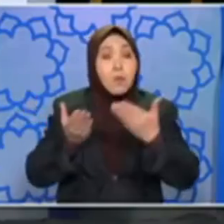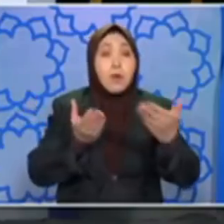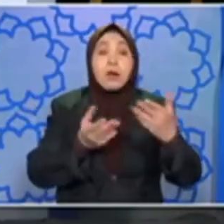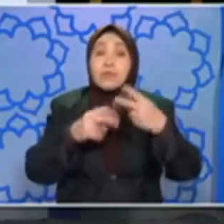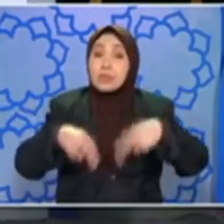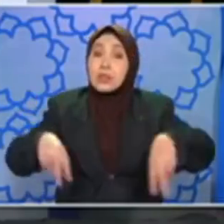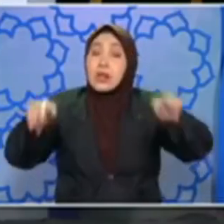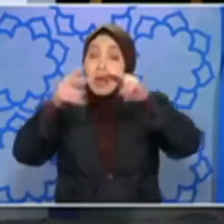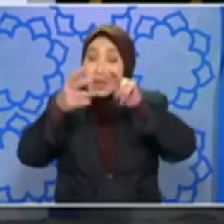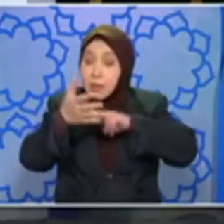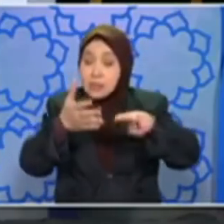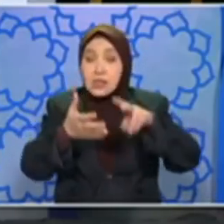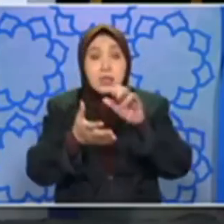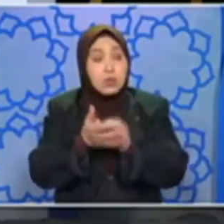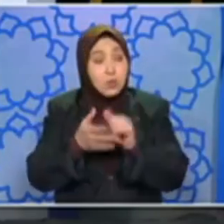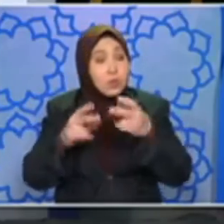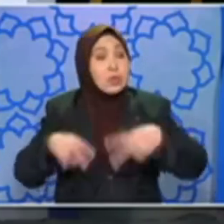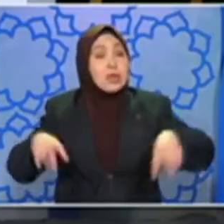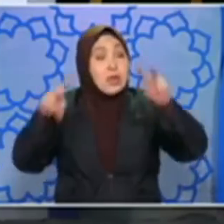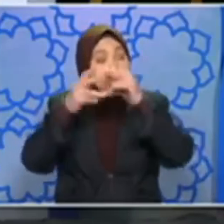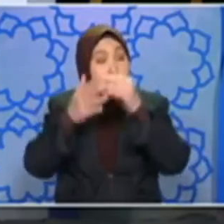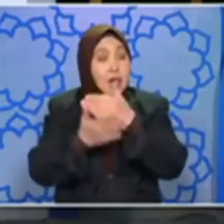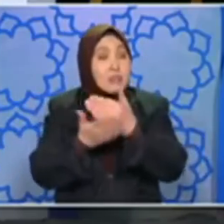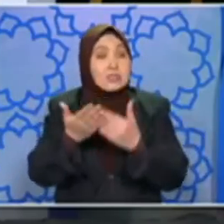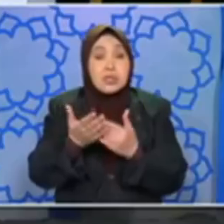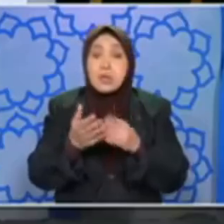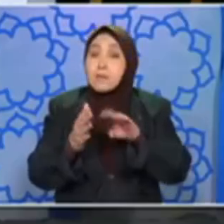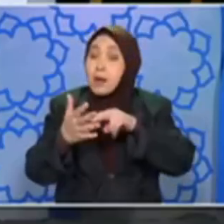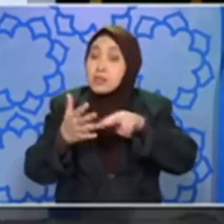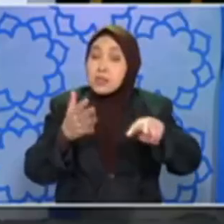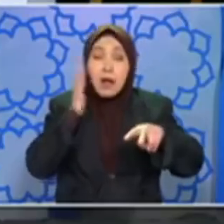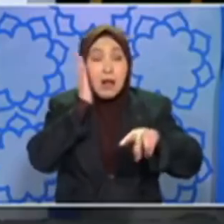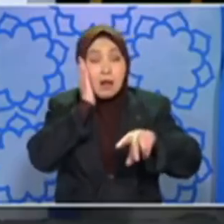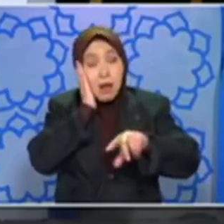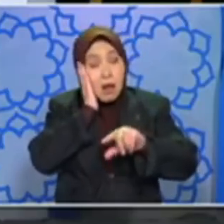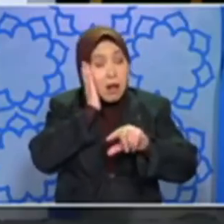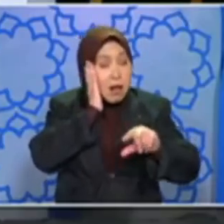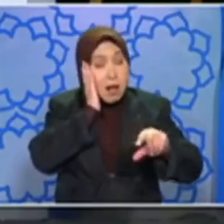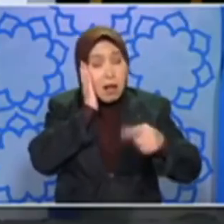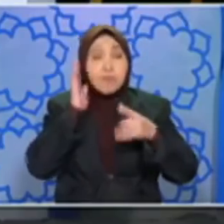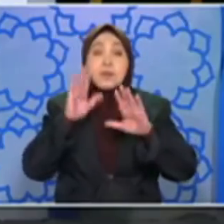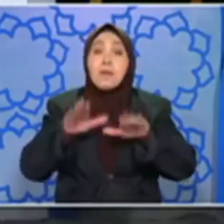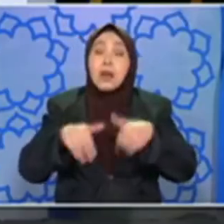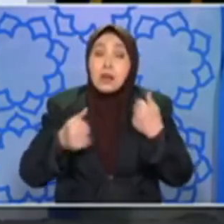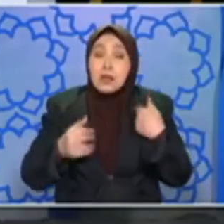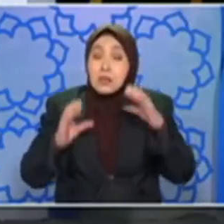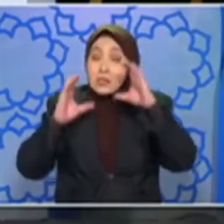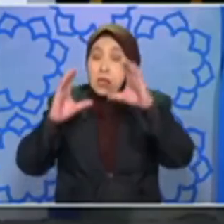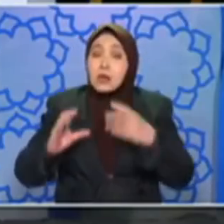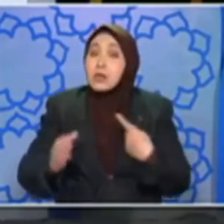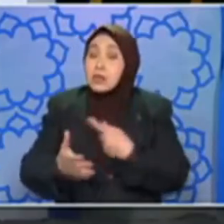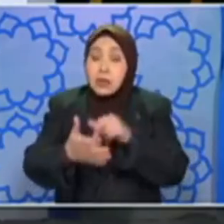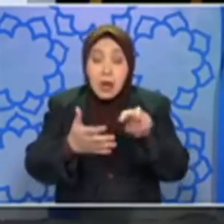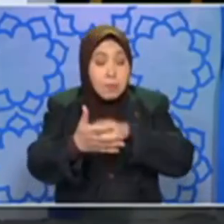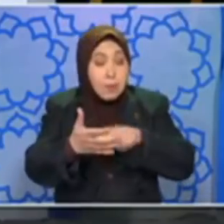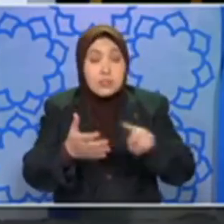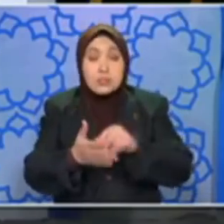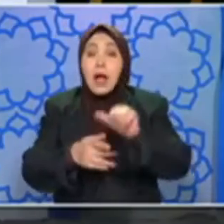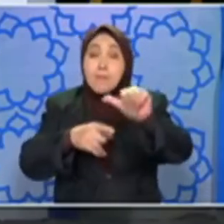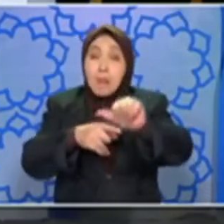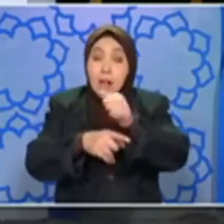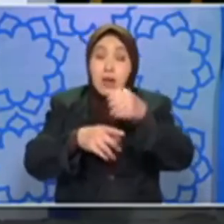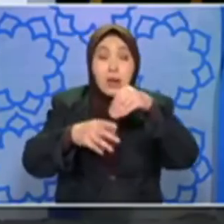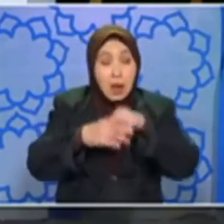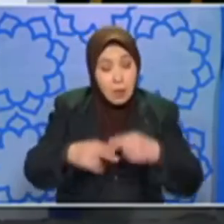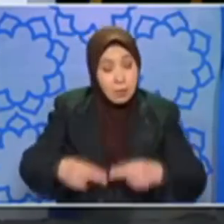nilai bacaan itu, nilai dari segi bacaan dan juga nilai bagaimana kita mengambil bacaan itu kita amalkan dalam